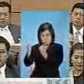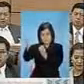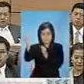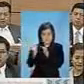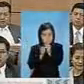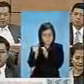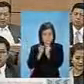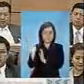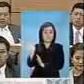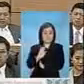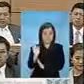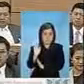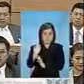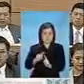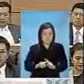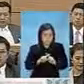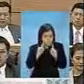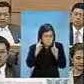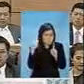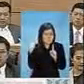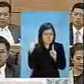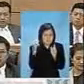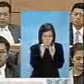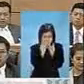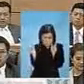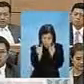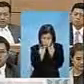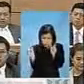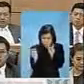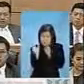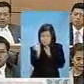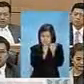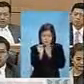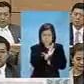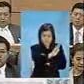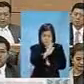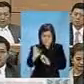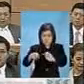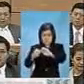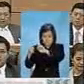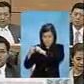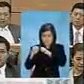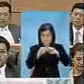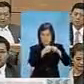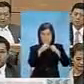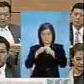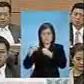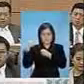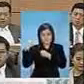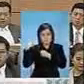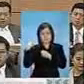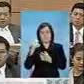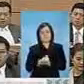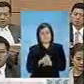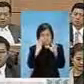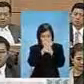บายแต่พอมีการตีความกันแบบนี้ก็กลายเป็นปัญหาใหญ่ครับแล้วทำท่าว่าจะเป็นปัญหาขึ้นมาอีก